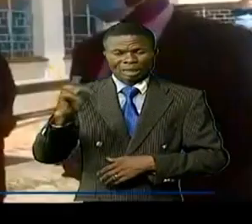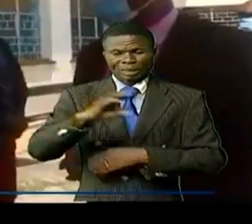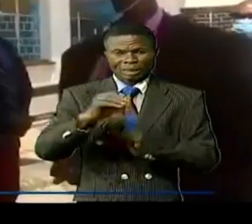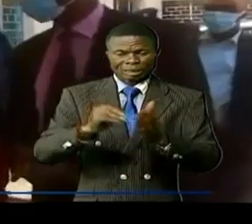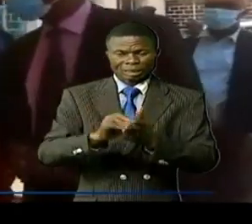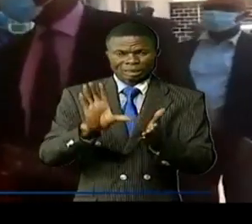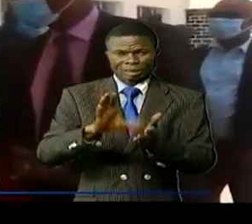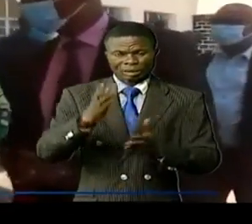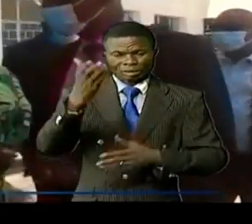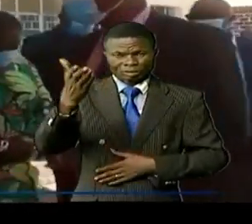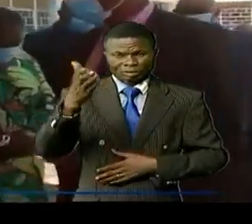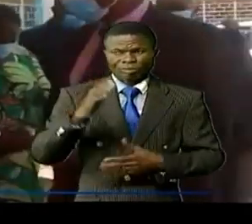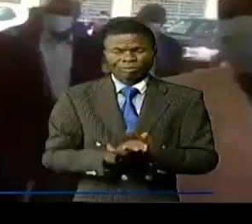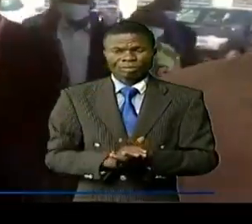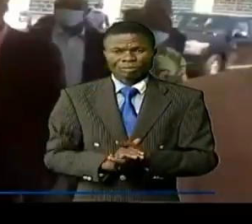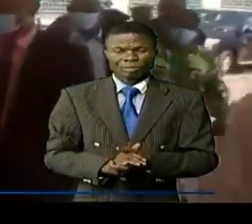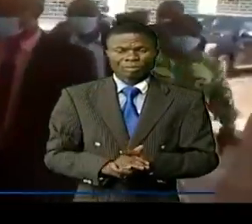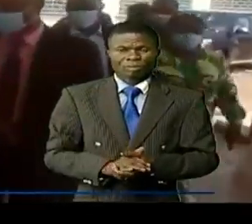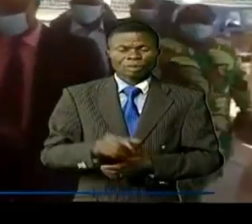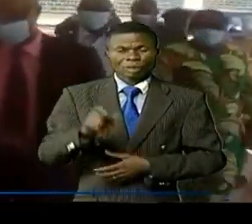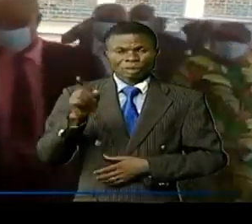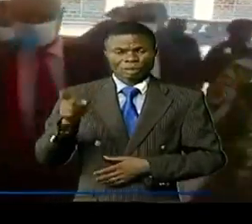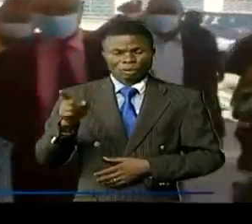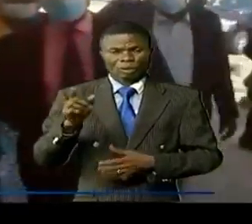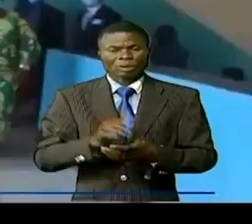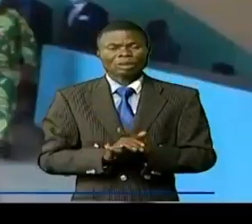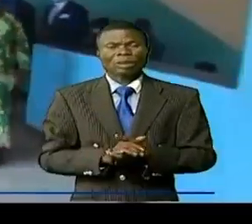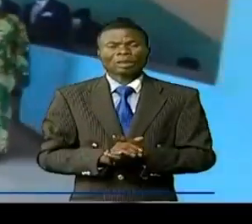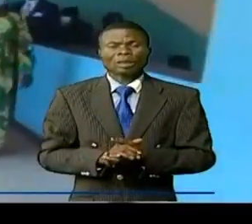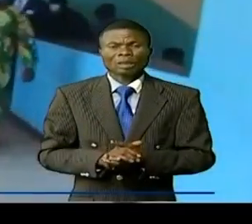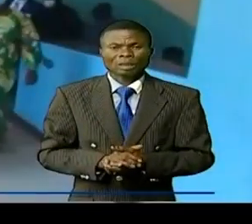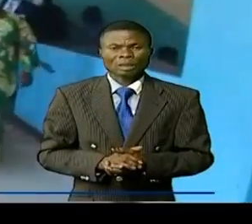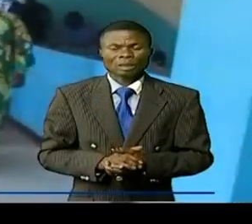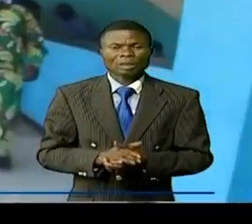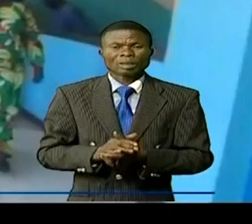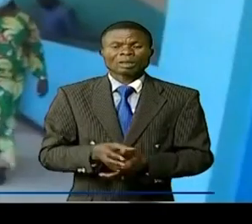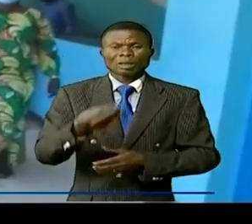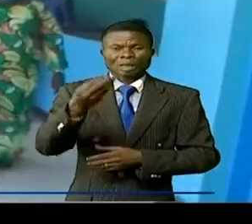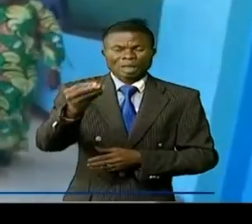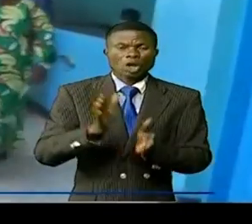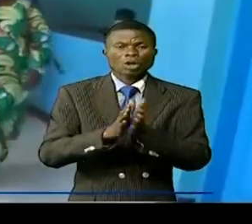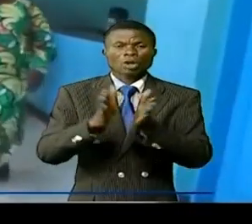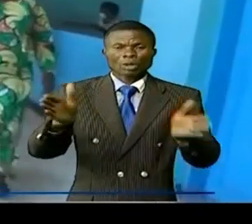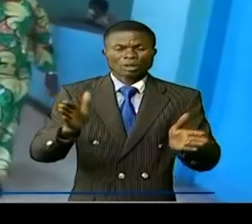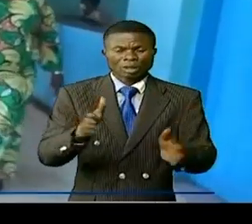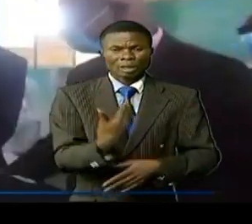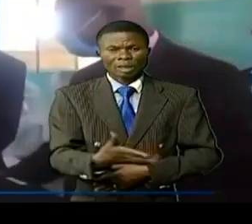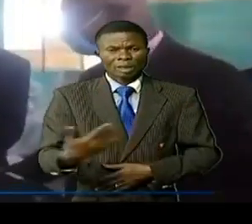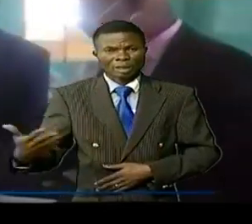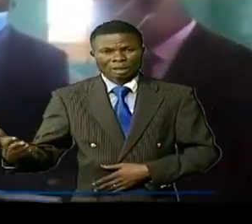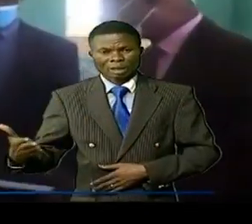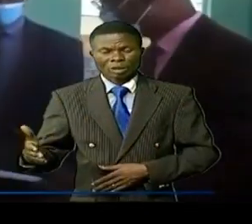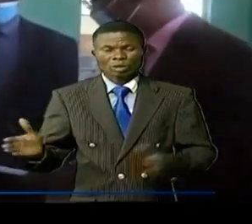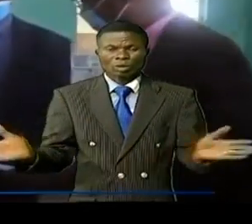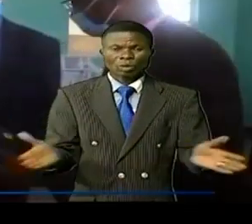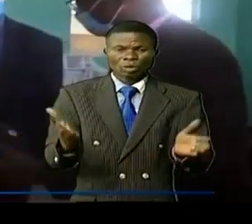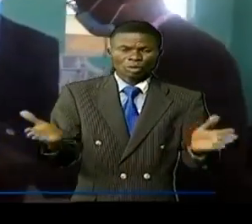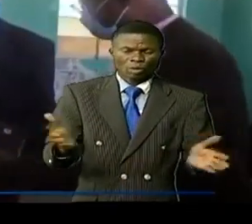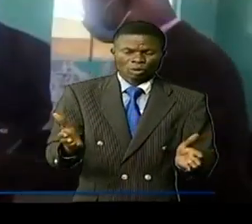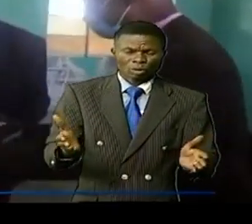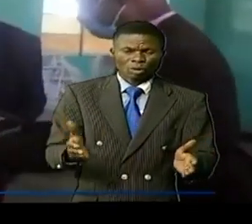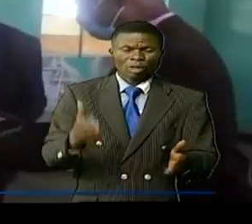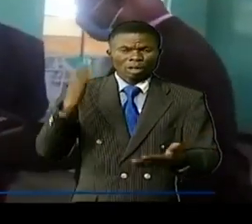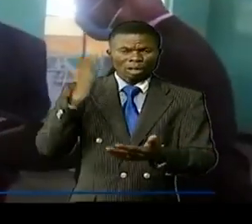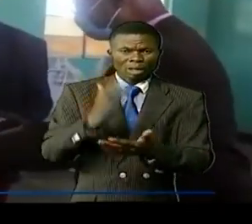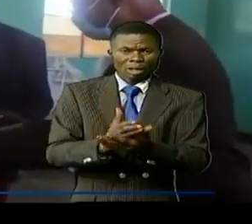gouverneur de province d'intérim, Tarsis Kabatsusilambuyamba, a remis officiellement les matériels des réanimations de lutte contre